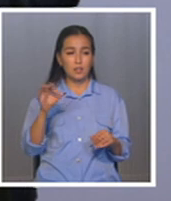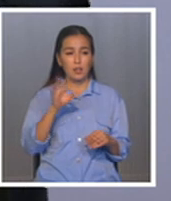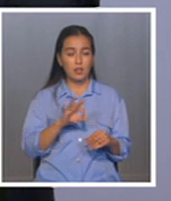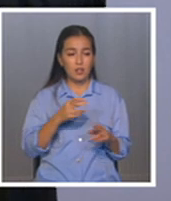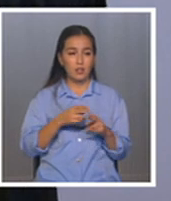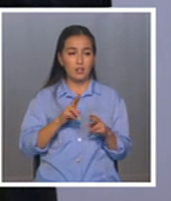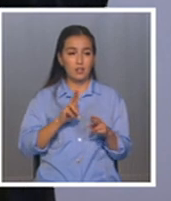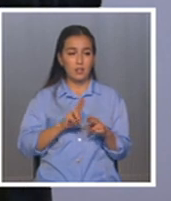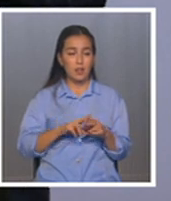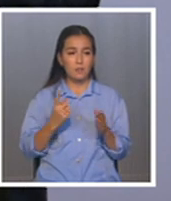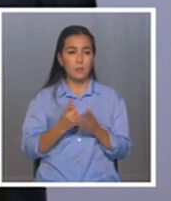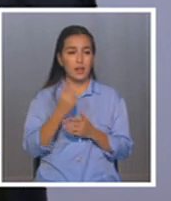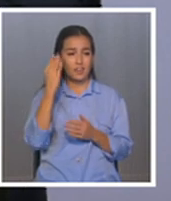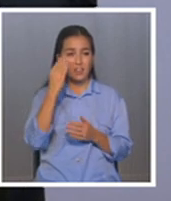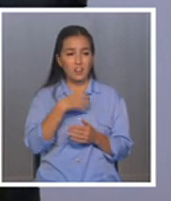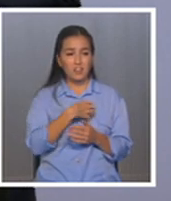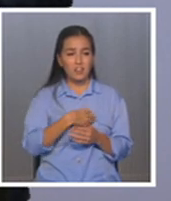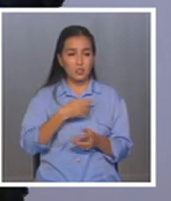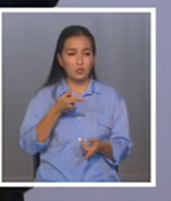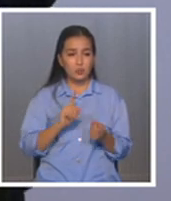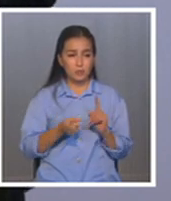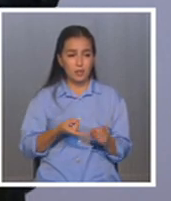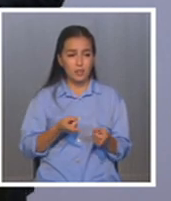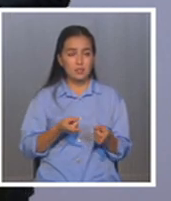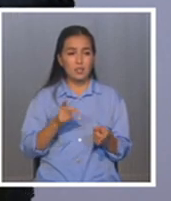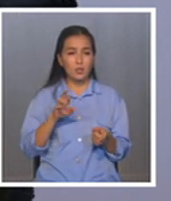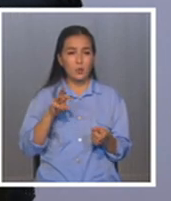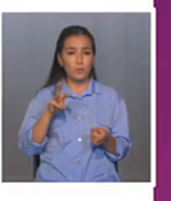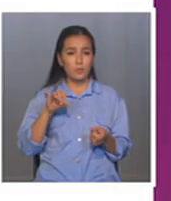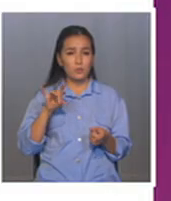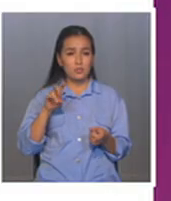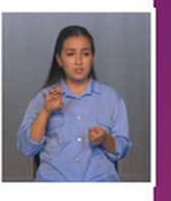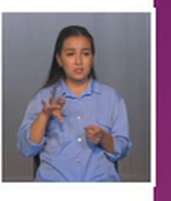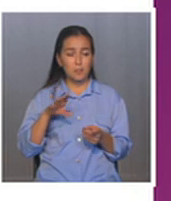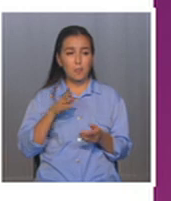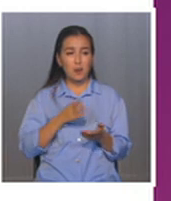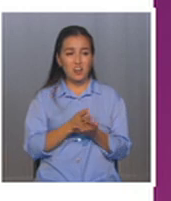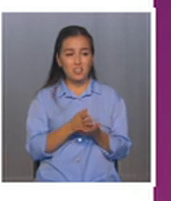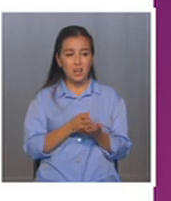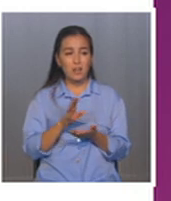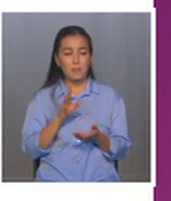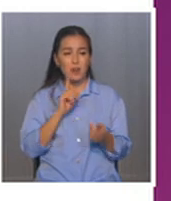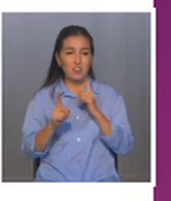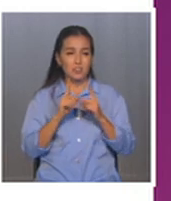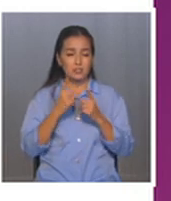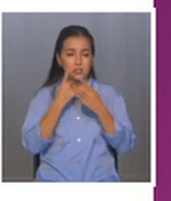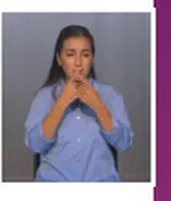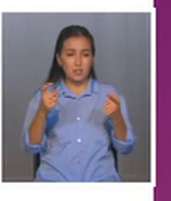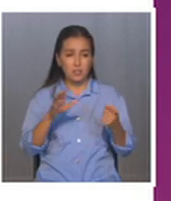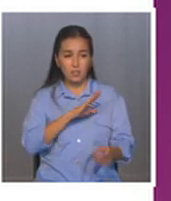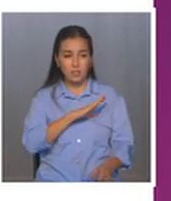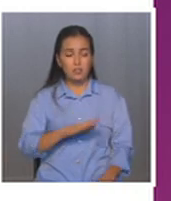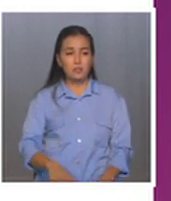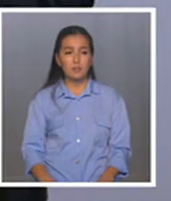алғашқы идеяларының негізгі түп қазығы коммунистік партияның манифестінде жарияланды.